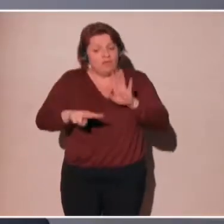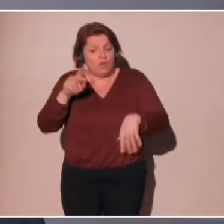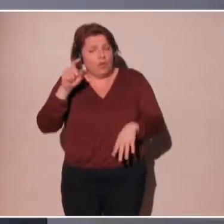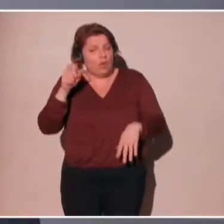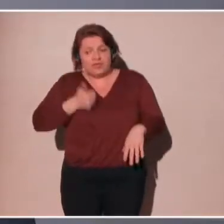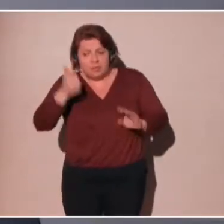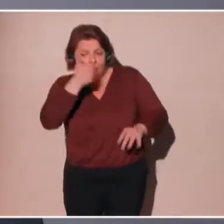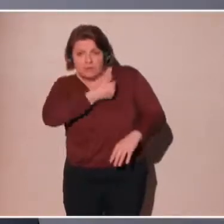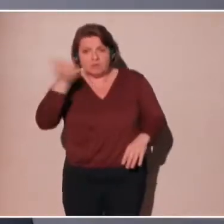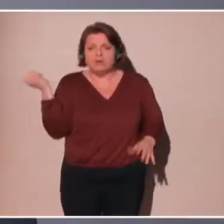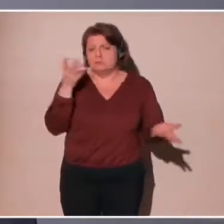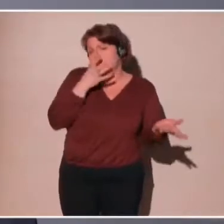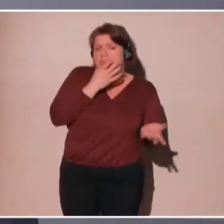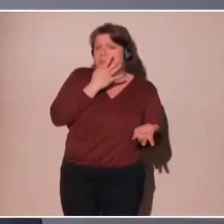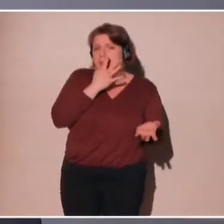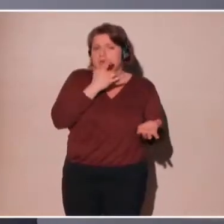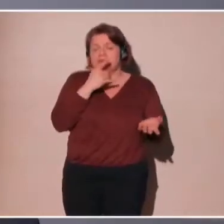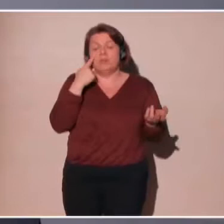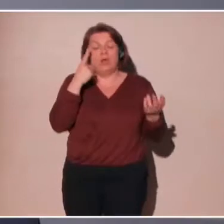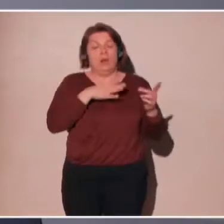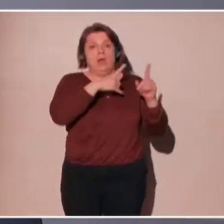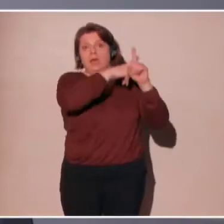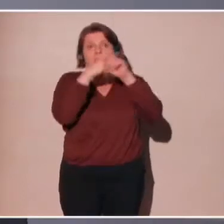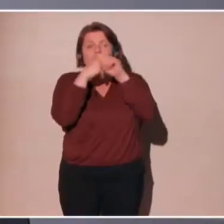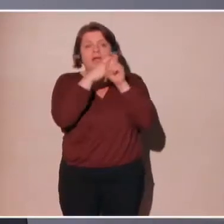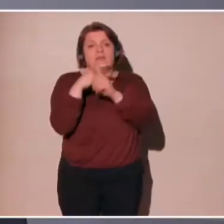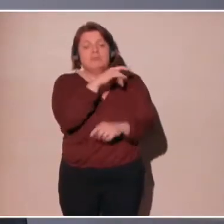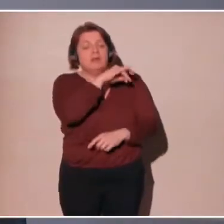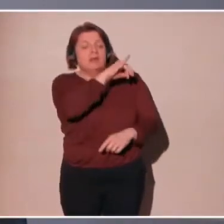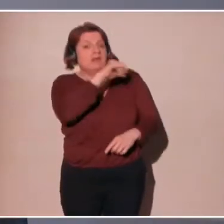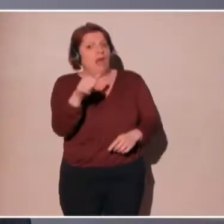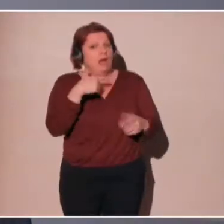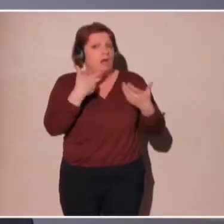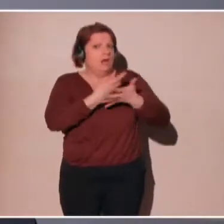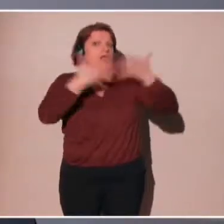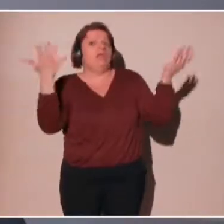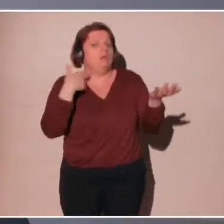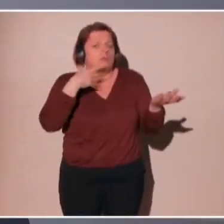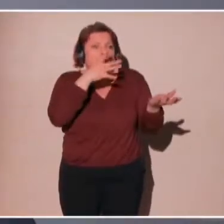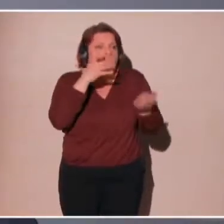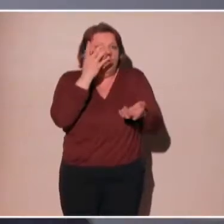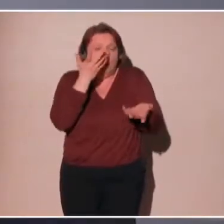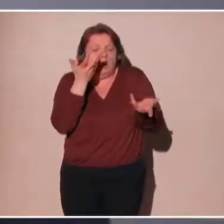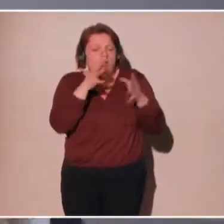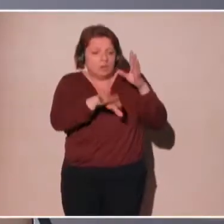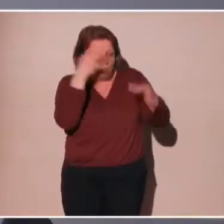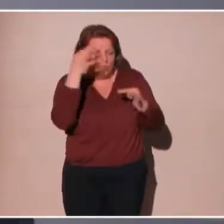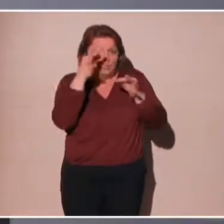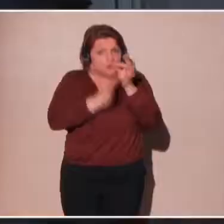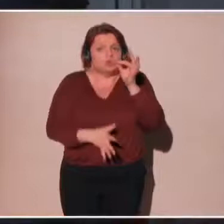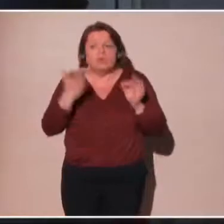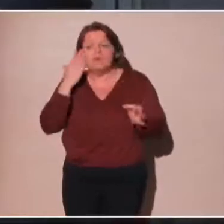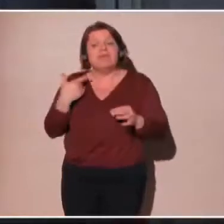pourra rien faire face à l'immensité de certains algorithmes d'intelligence artificielle qui sont utilisés aujourd'hui. Par contre, avec ces outils